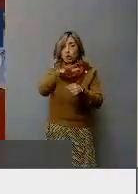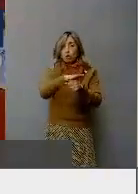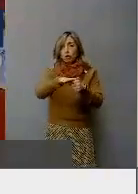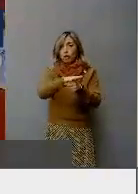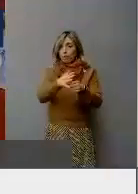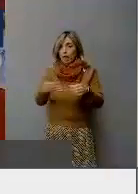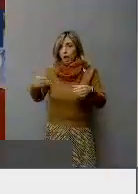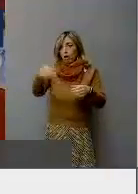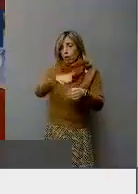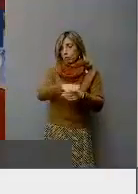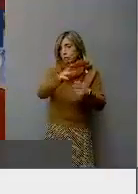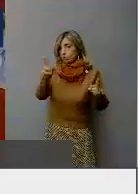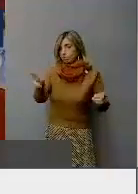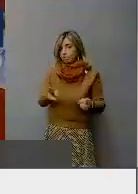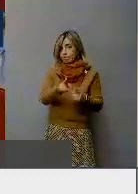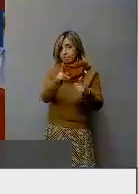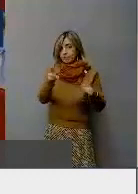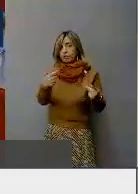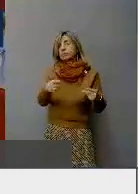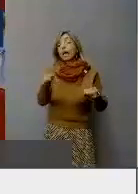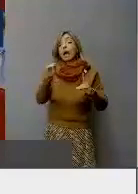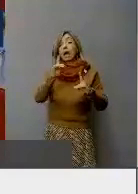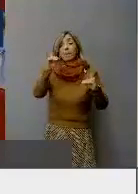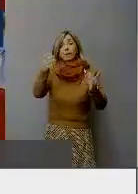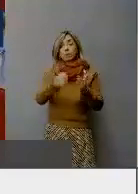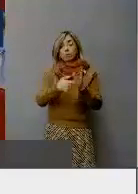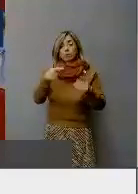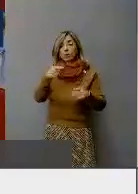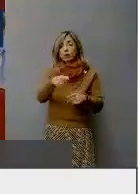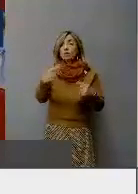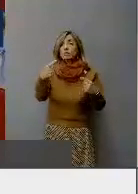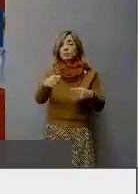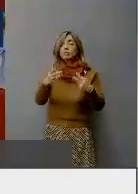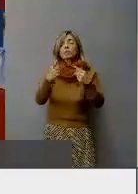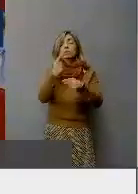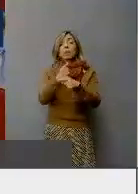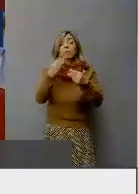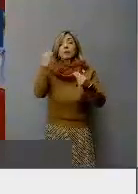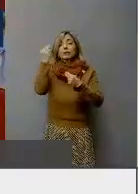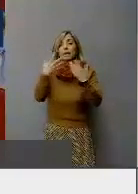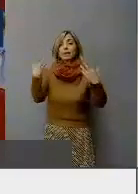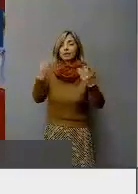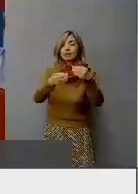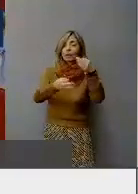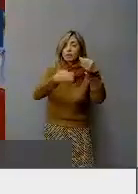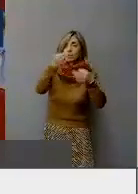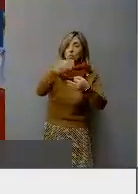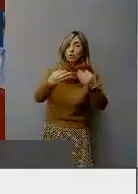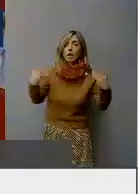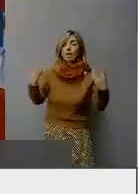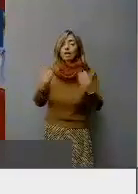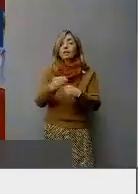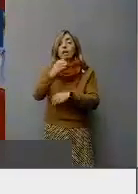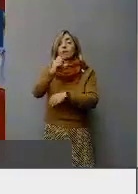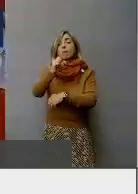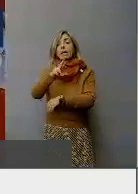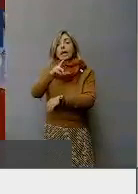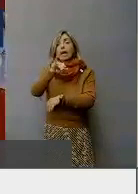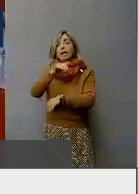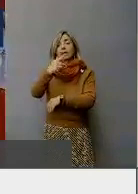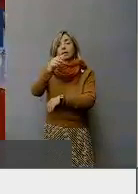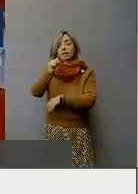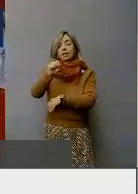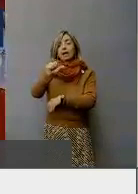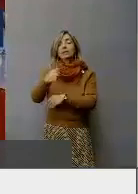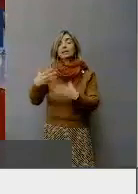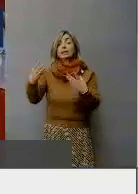immaginare come a disporre anche insieme al tribunale insieme alla caritas all'associazione san vincenzo de paoli